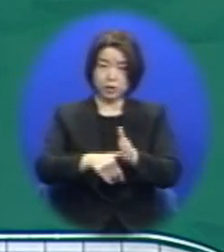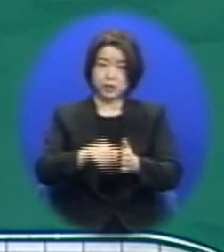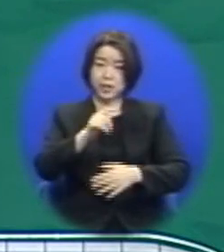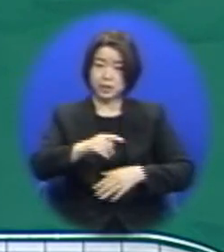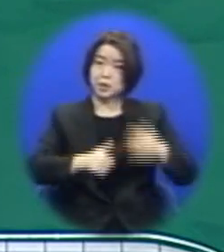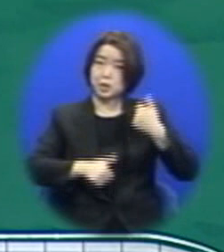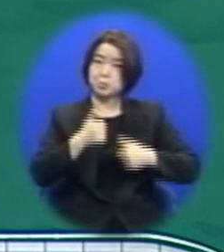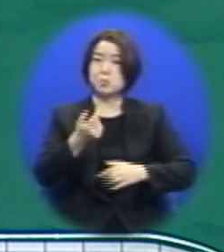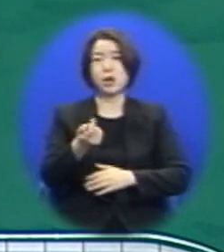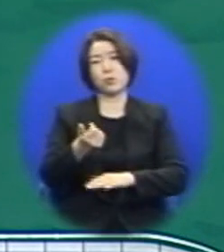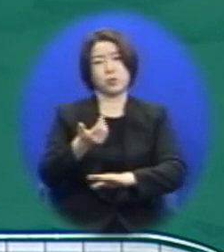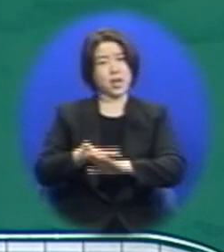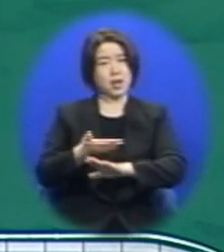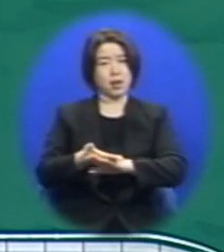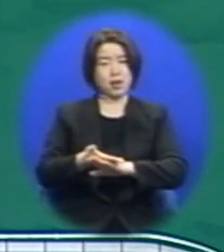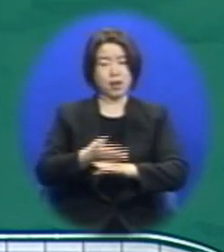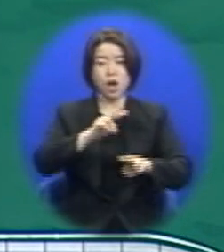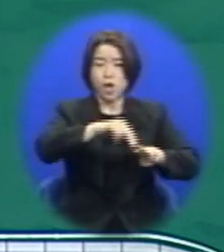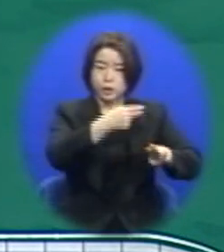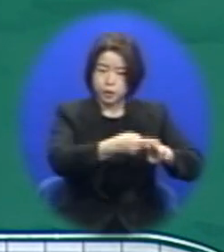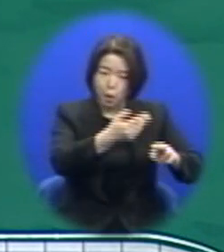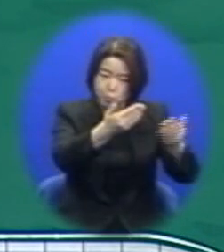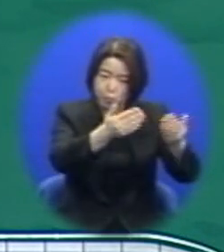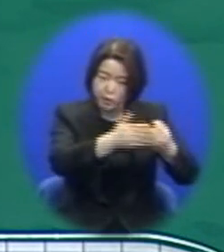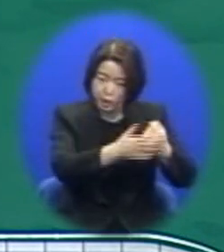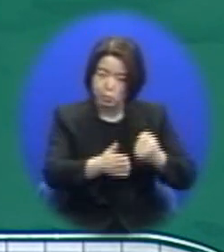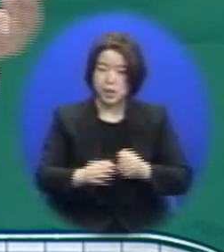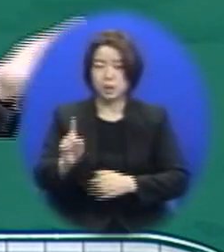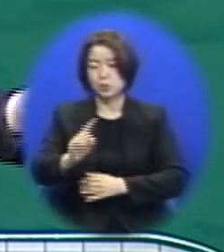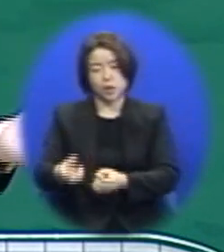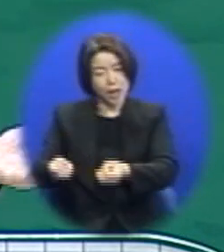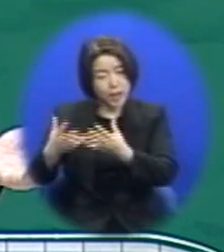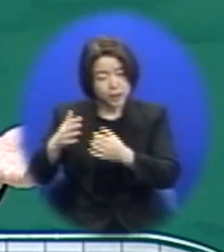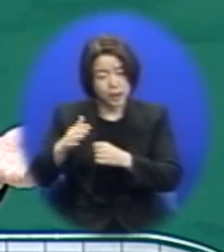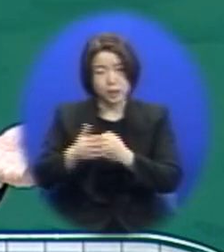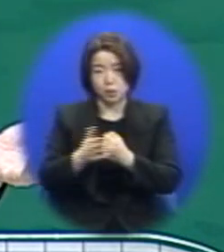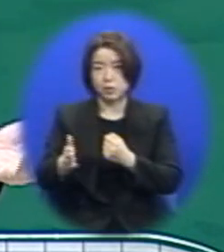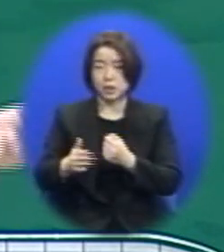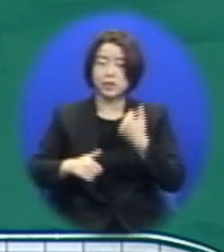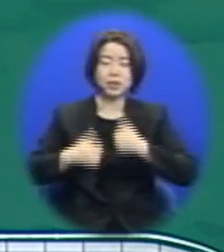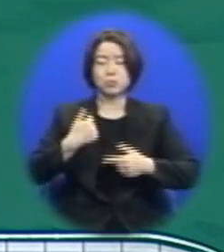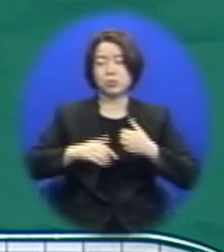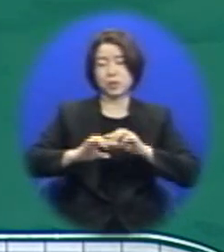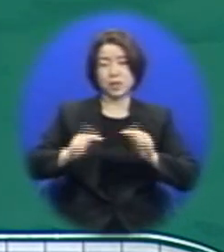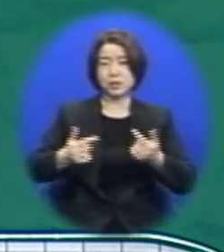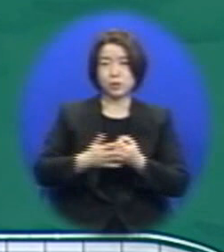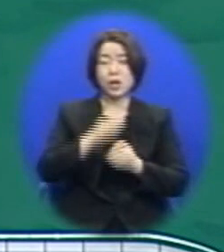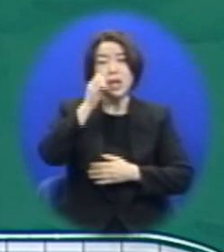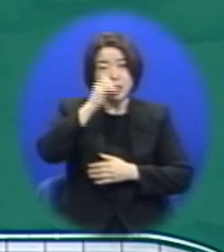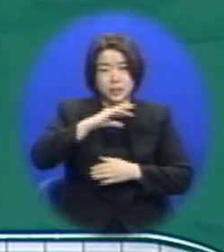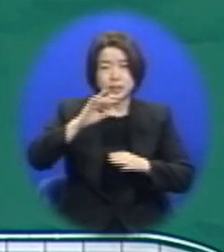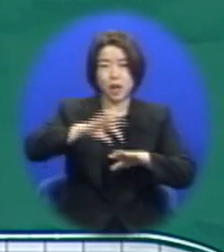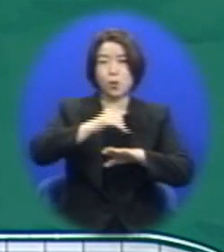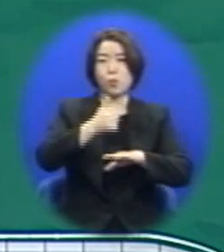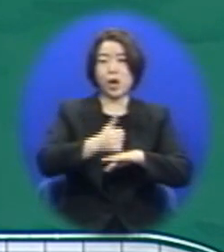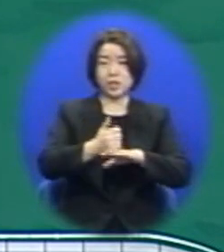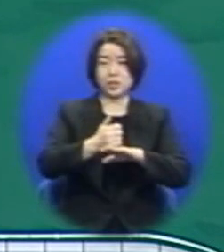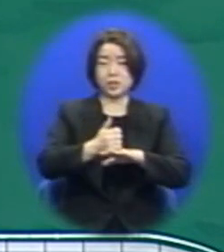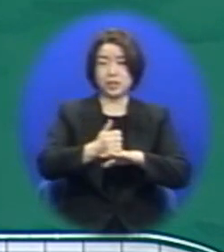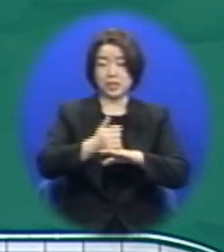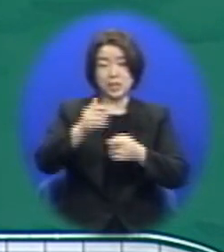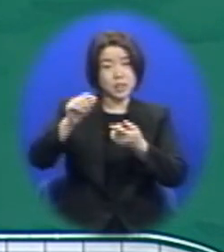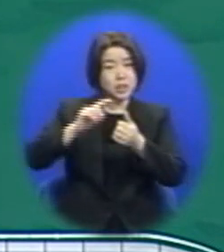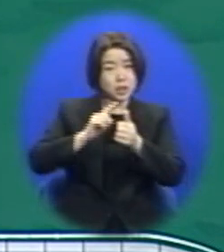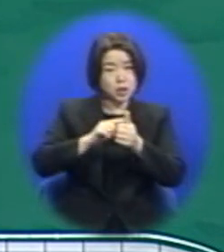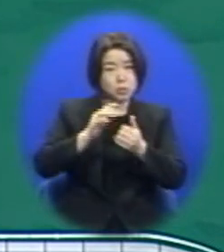아닙니다. 선물 때문에 무슨 파티가 있어서 기쁜 게 아니었어요. 그냥 왕이신 예수님 그분으로